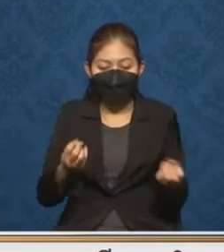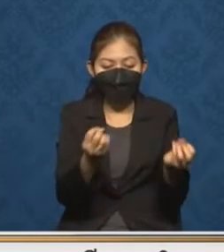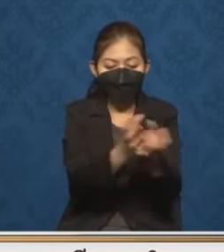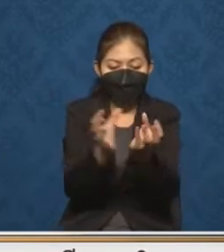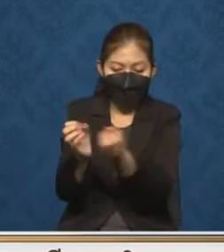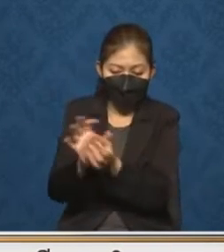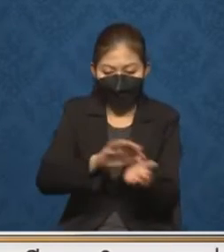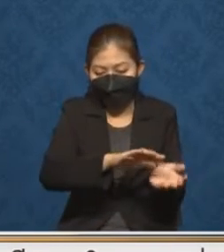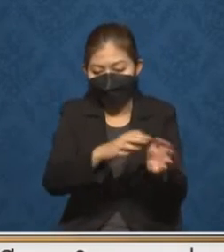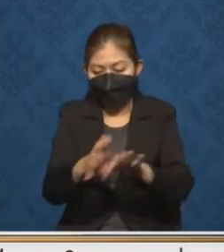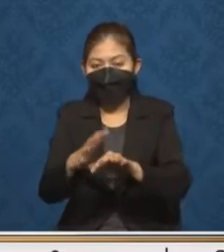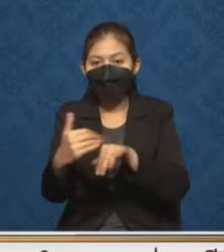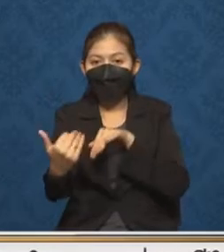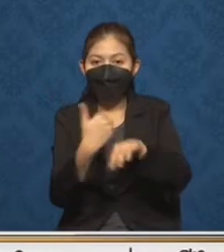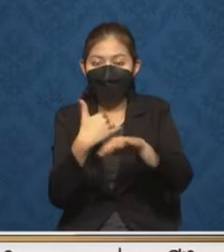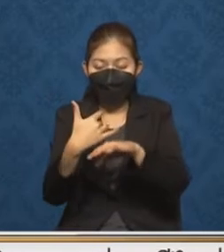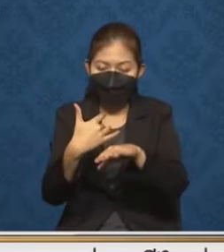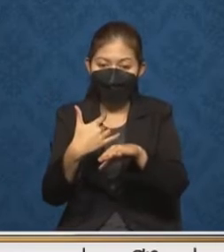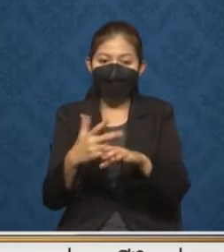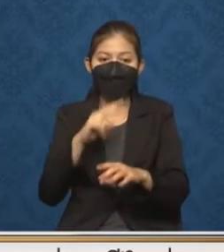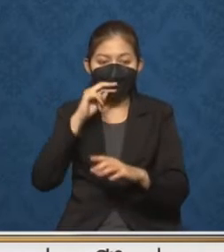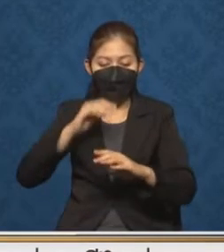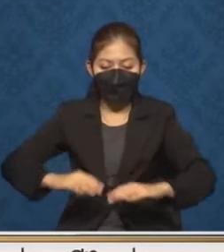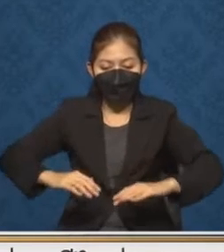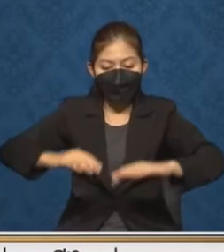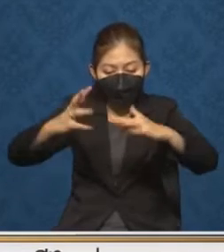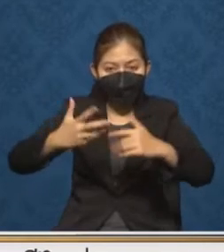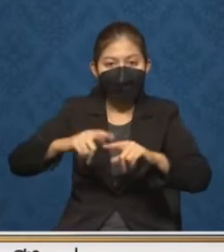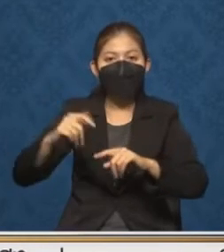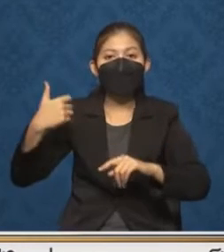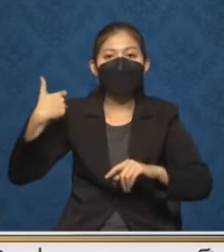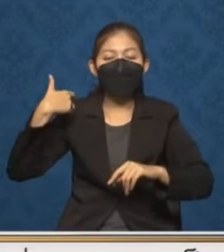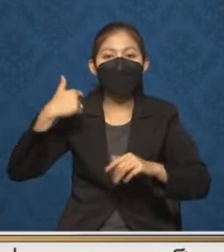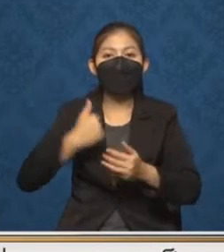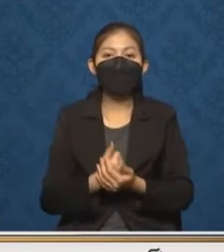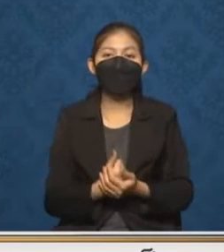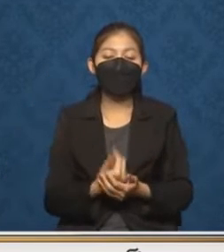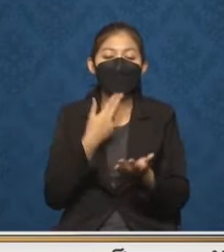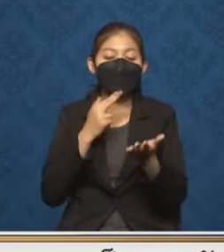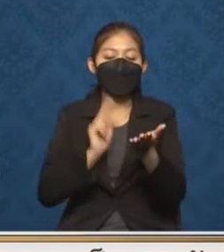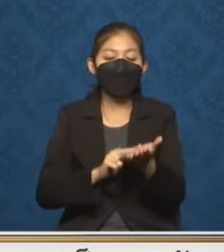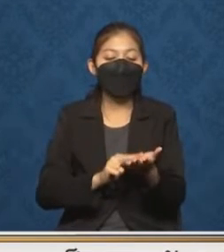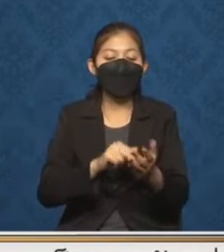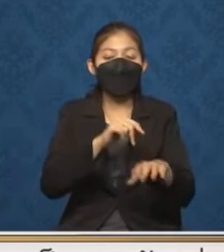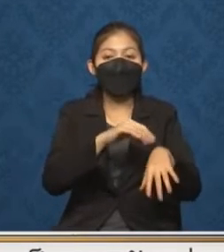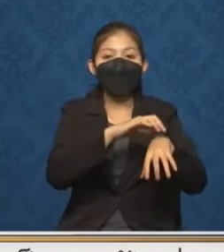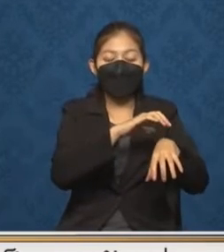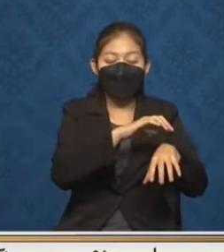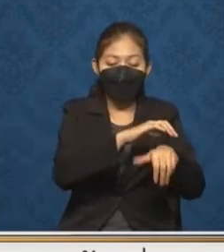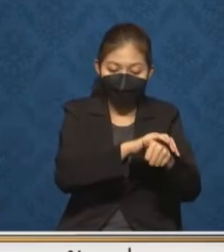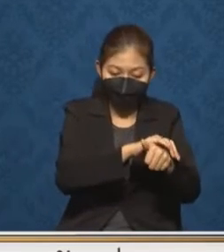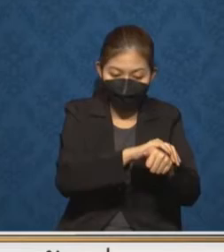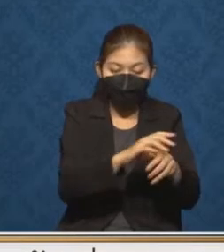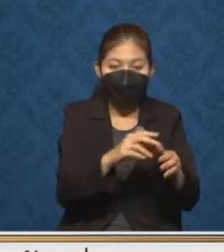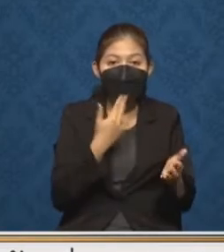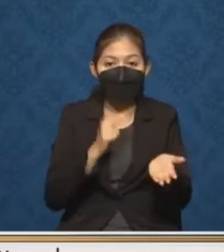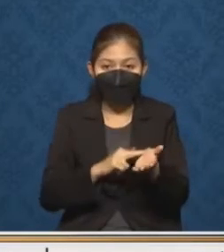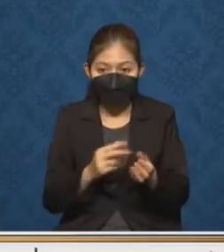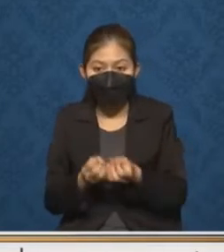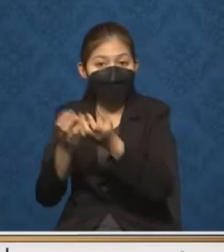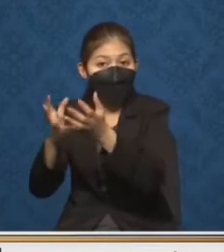ายหลังถนนถูกตัดขาดซึ่งทางเทศบาลตำบลเกาะเต่าได้ทำหนังสือขอความช่วยเหลือไปยังจังหวัดแล้วแต่ณขณะ